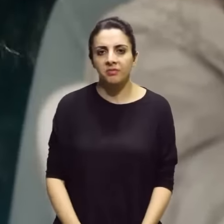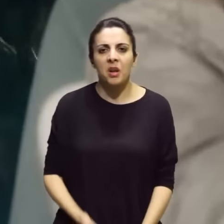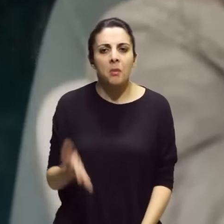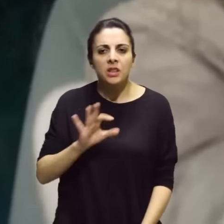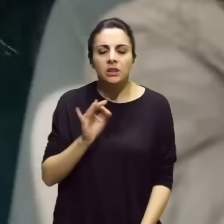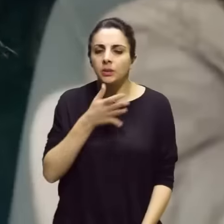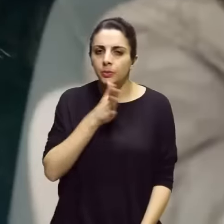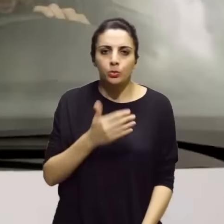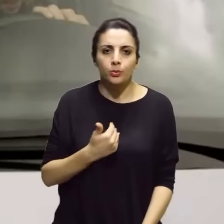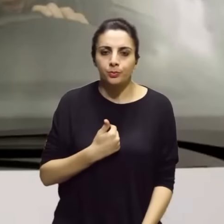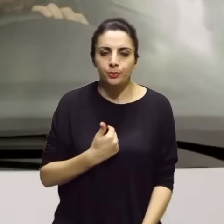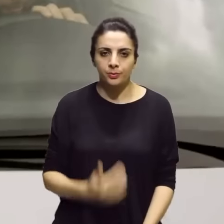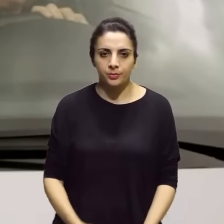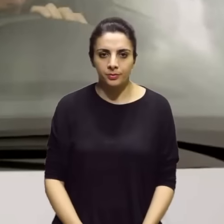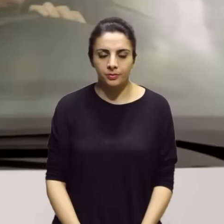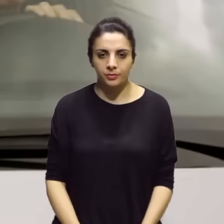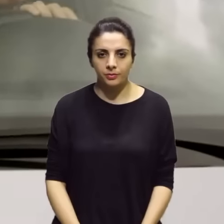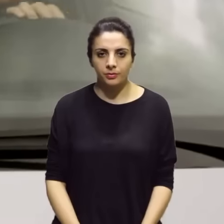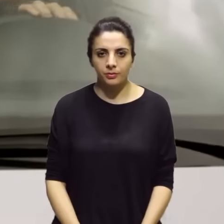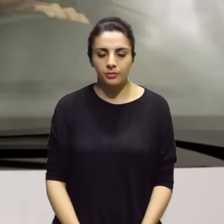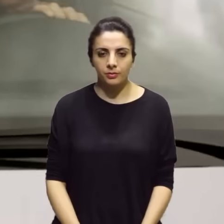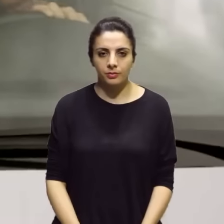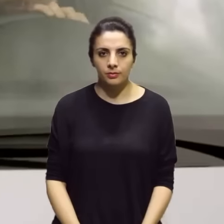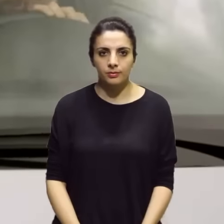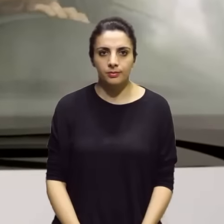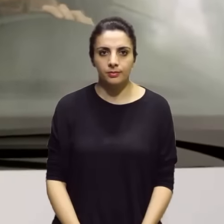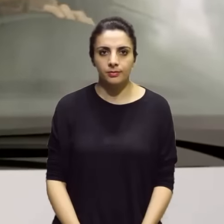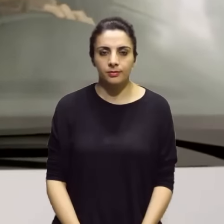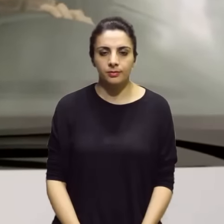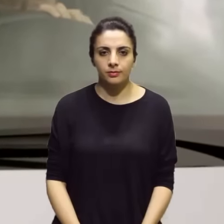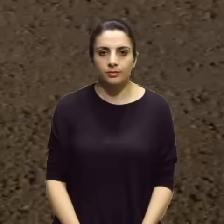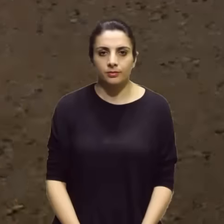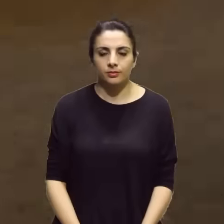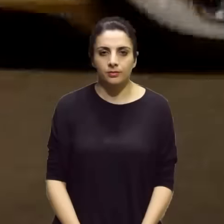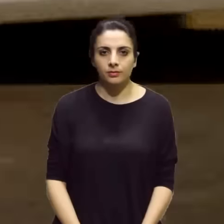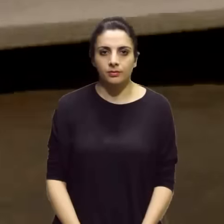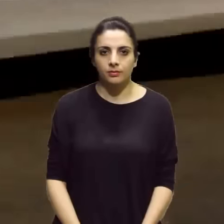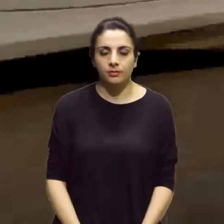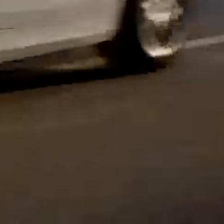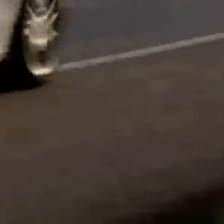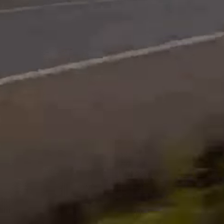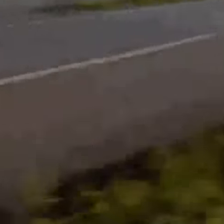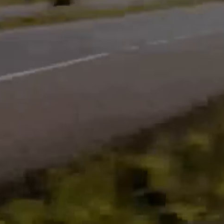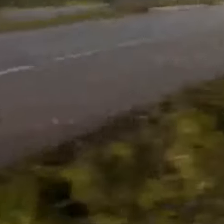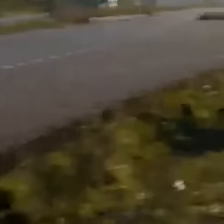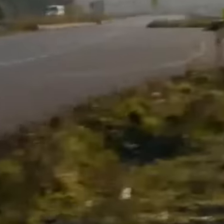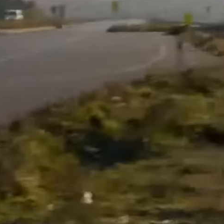Başka da bir şey bilmiyorum zaten. Metin de Tolga da gerildi. Keyifleri kaçmış bakışlarını yola